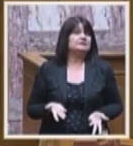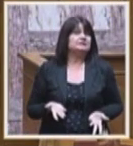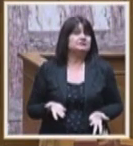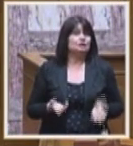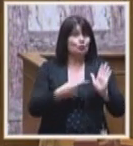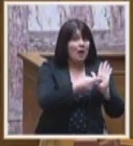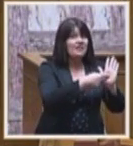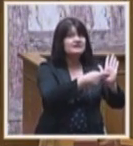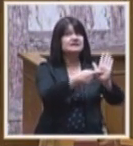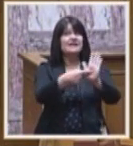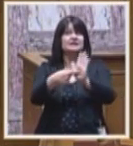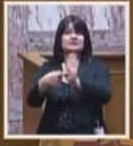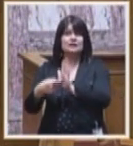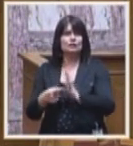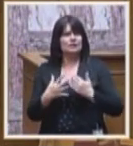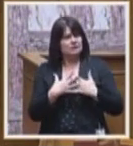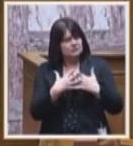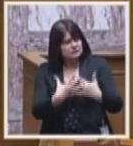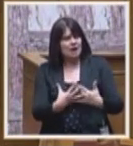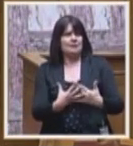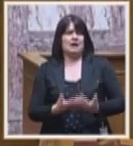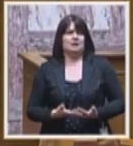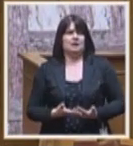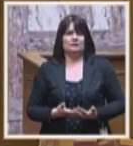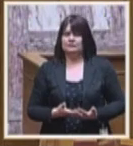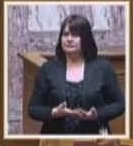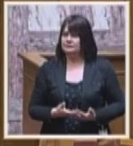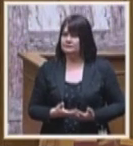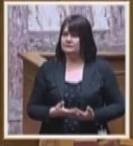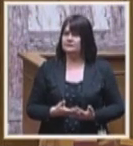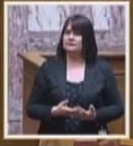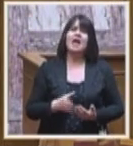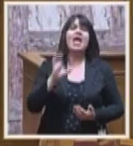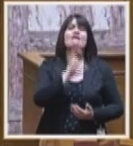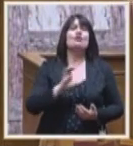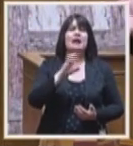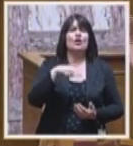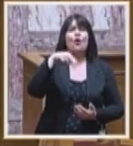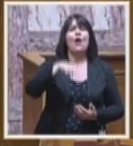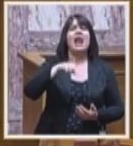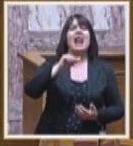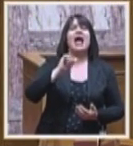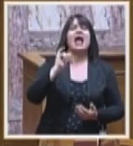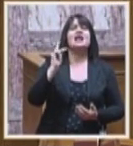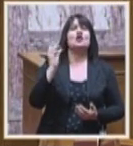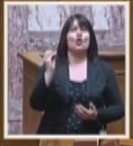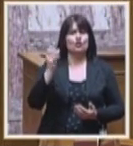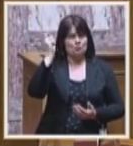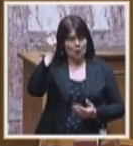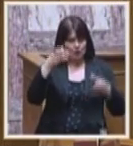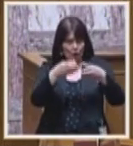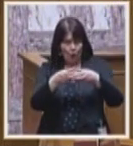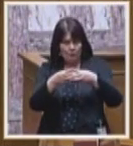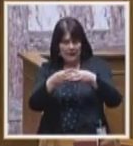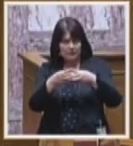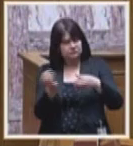Και δεν μπορώ να πω ότι δεν σας αγαπάνε. Είσαστε παιδί τους, του Ευρωπαϊκού Λαϊκού Κόμματος, όλων των συντηρητικών της